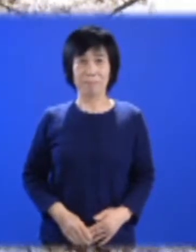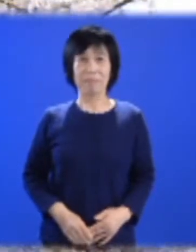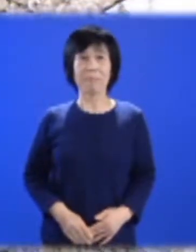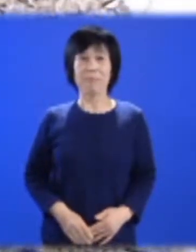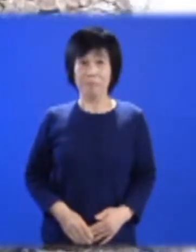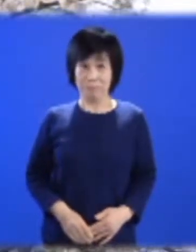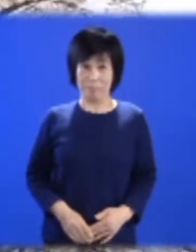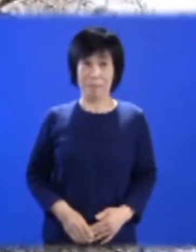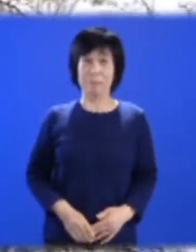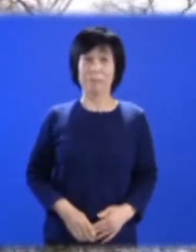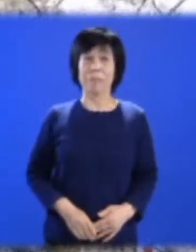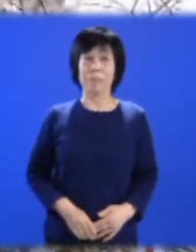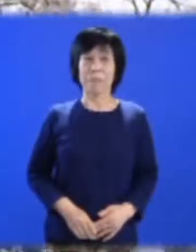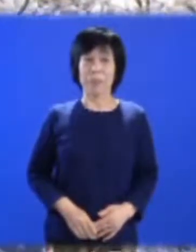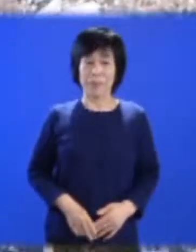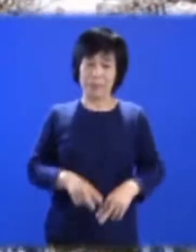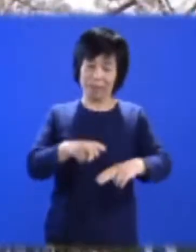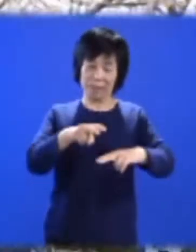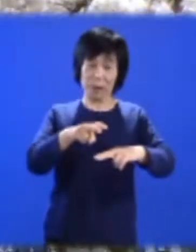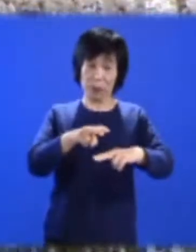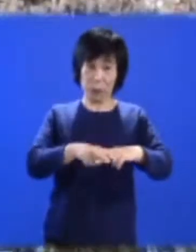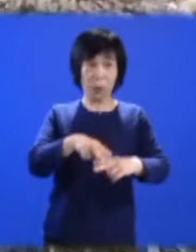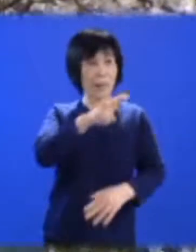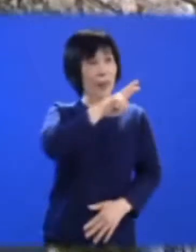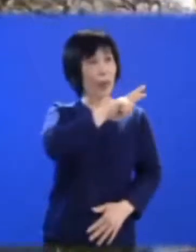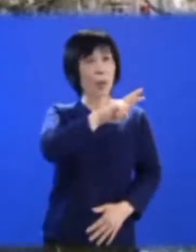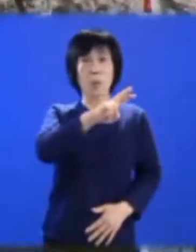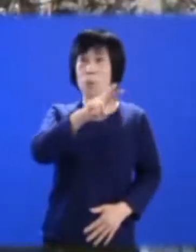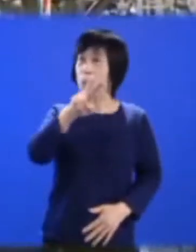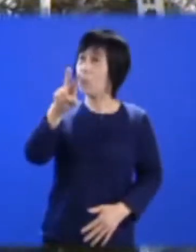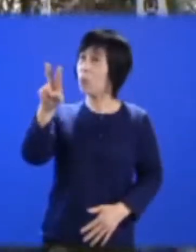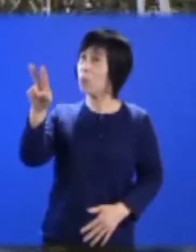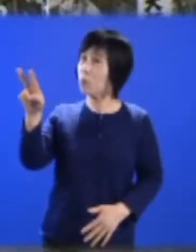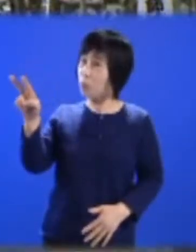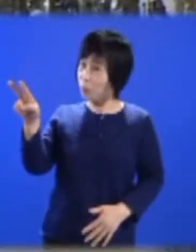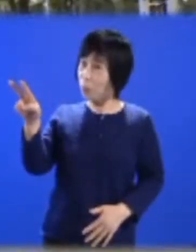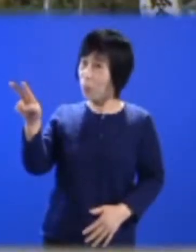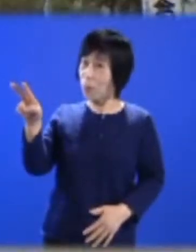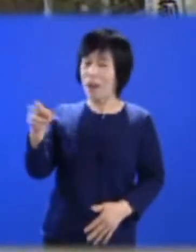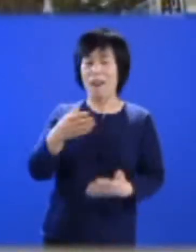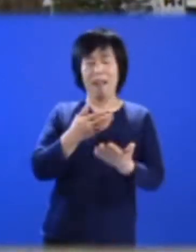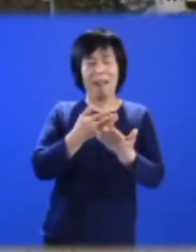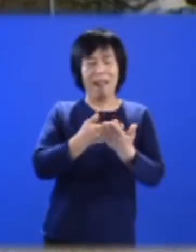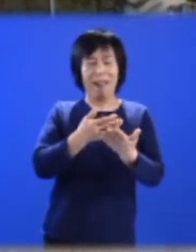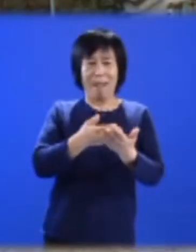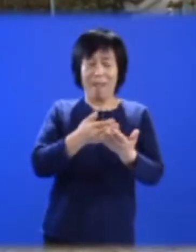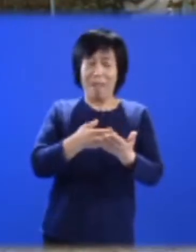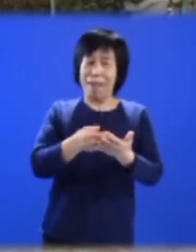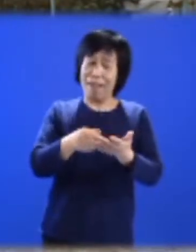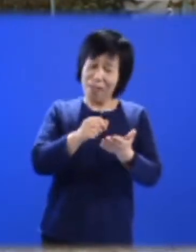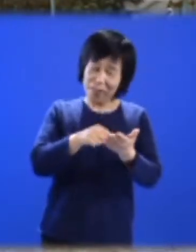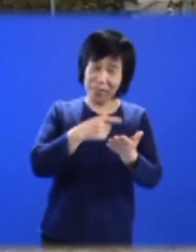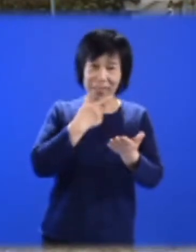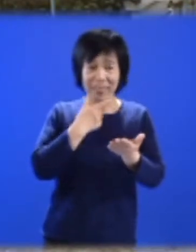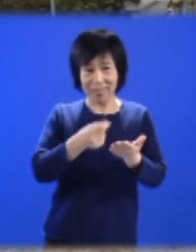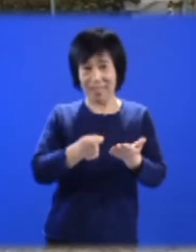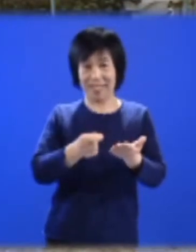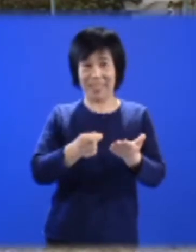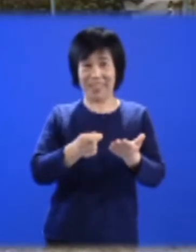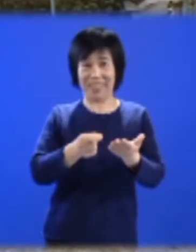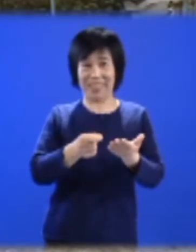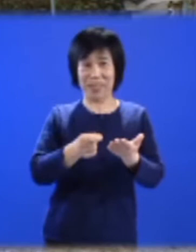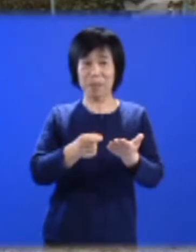素敵な景色を見ていたらうずうずしてきちゃいました。ということで、お絵かき